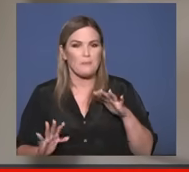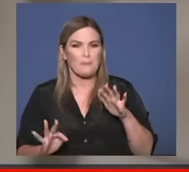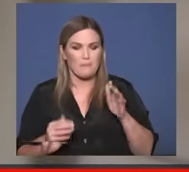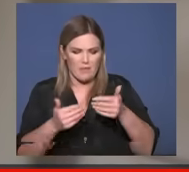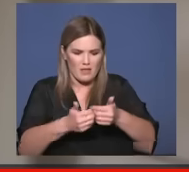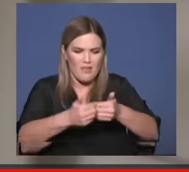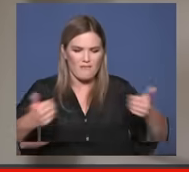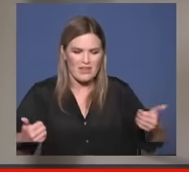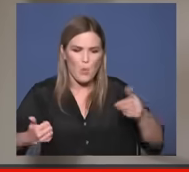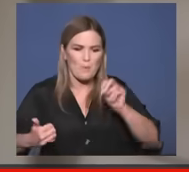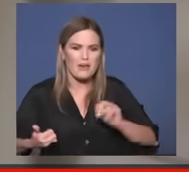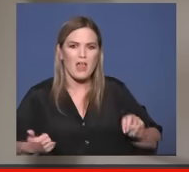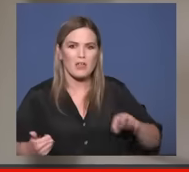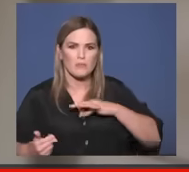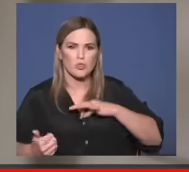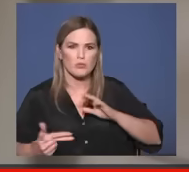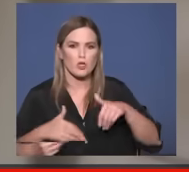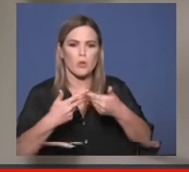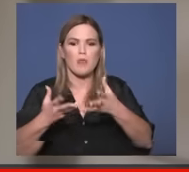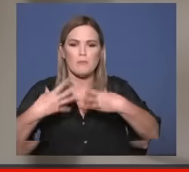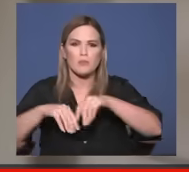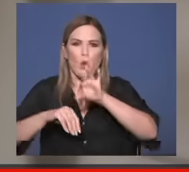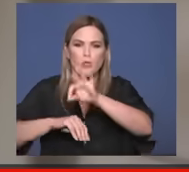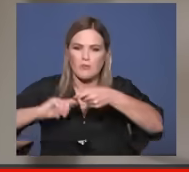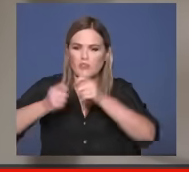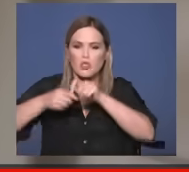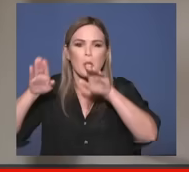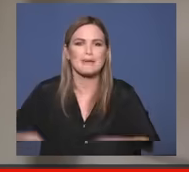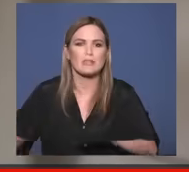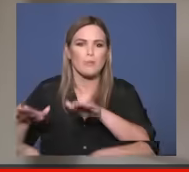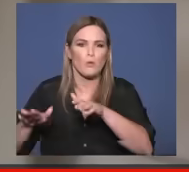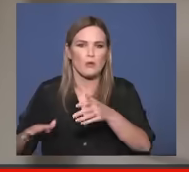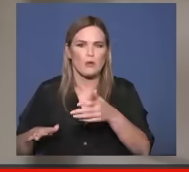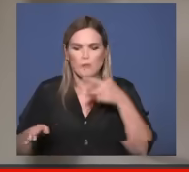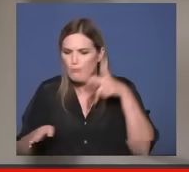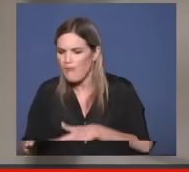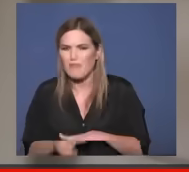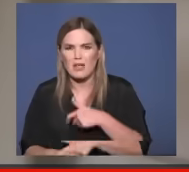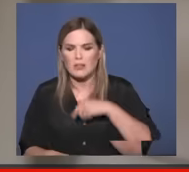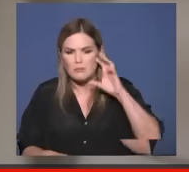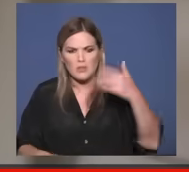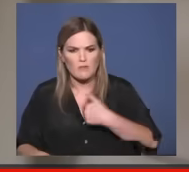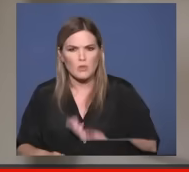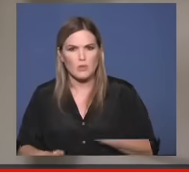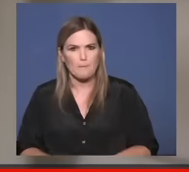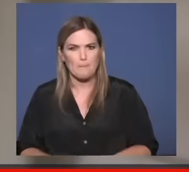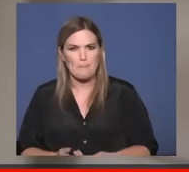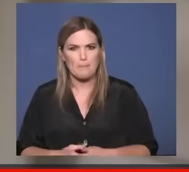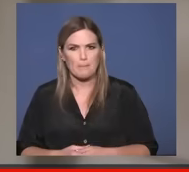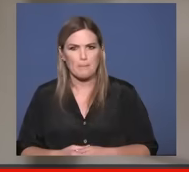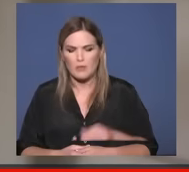שיפרידו בין הנכדים שלי, ייתנו אותם למשפחות שם ויתסלמו. זה מפריע לי, זה מטריף אותי. מטריף